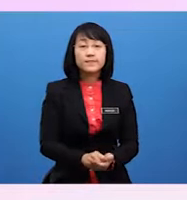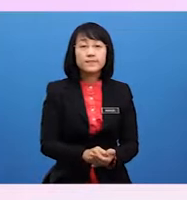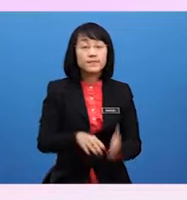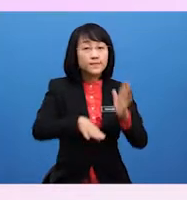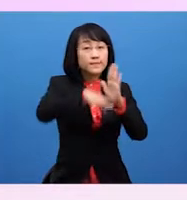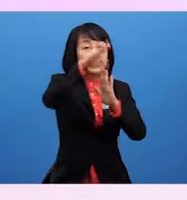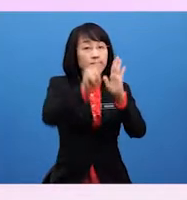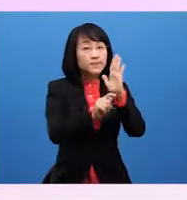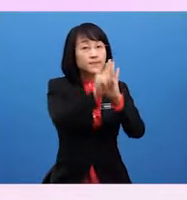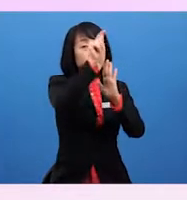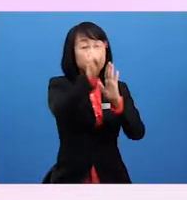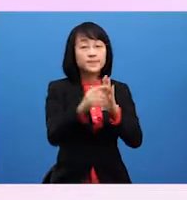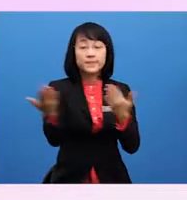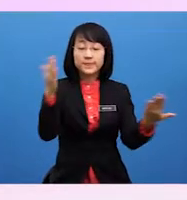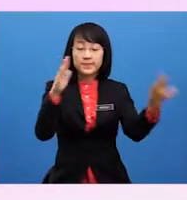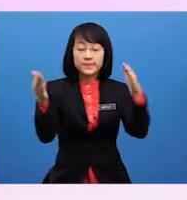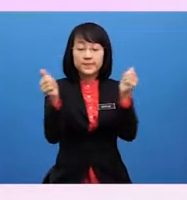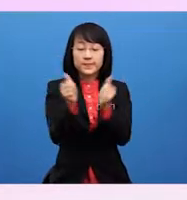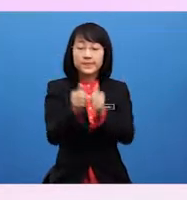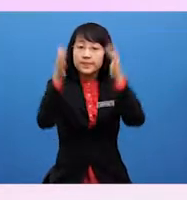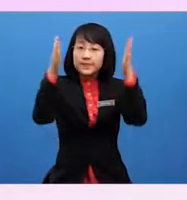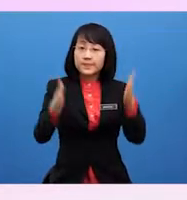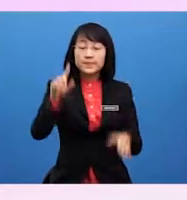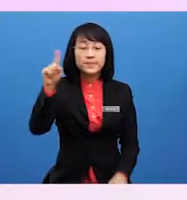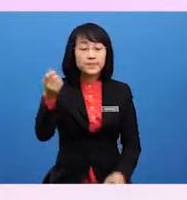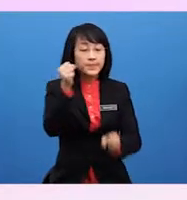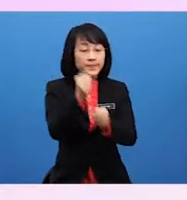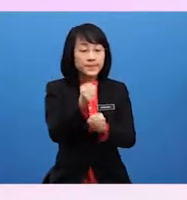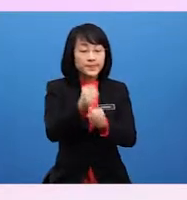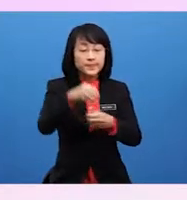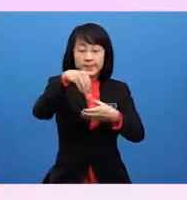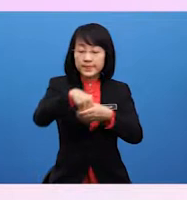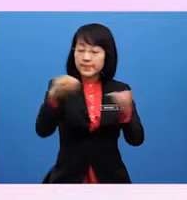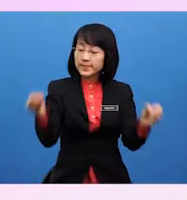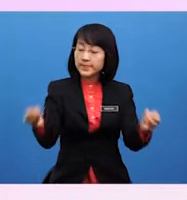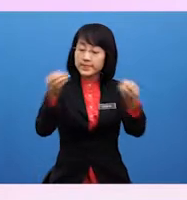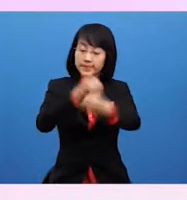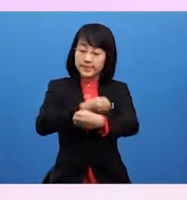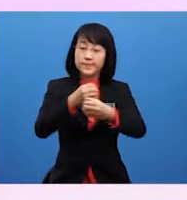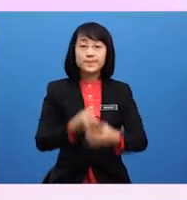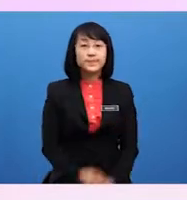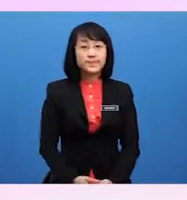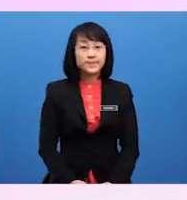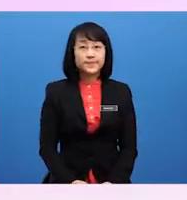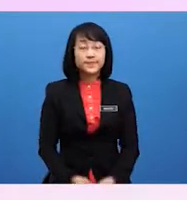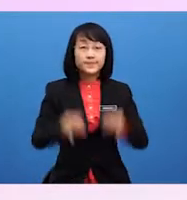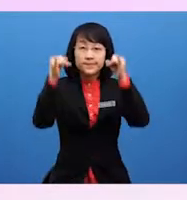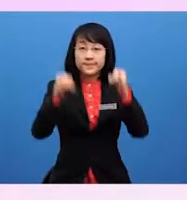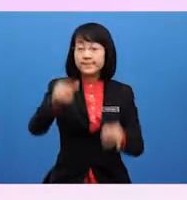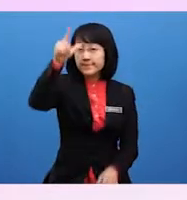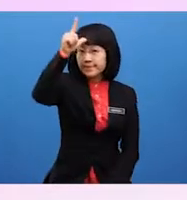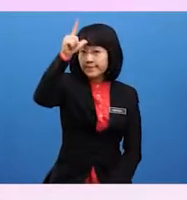tinggi berbanding dengan individu yang hanya bekerja di pejabat. Individu